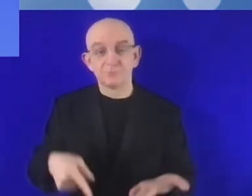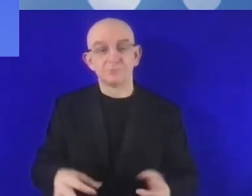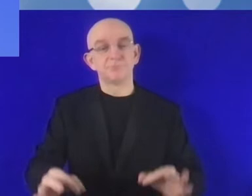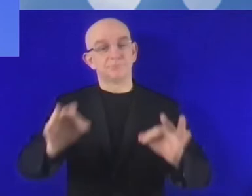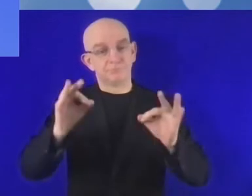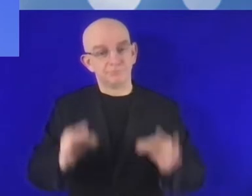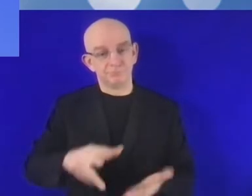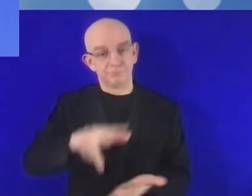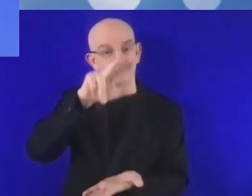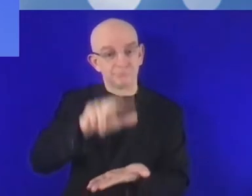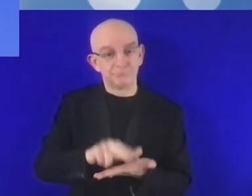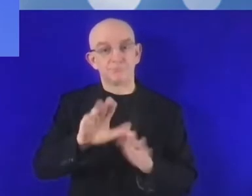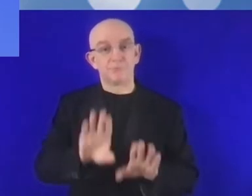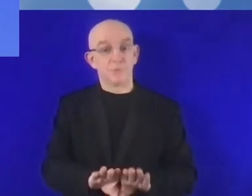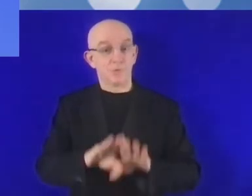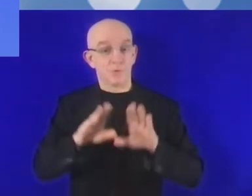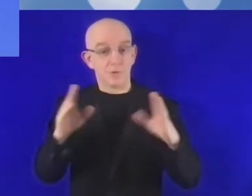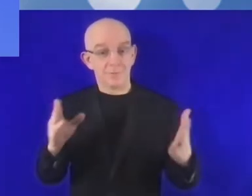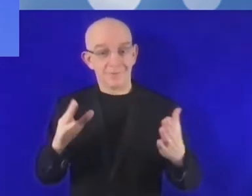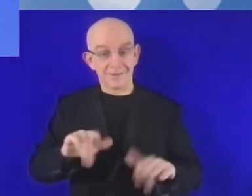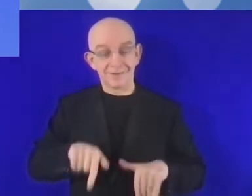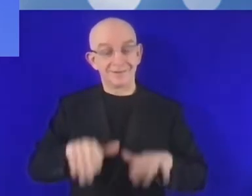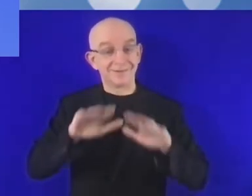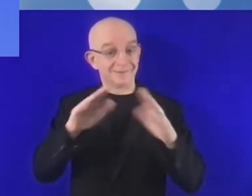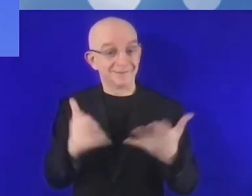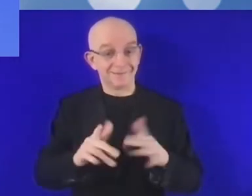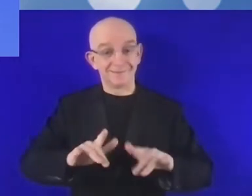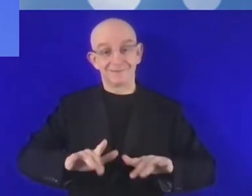رسمي في الجلسة الافتتاحية